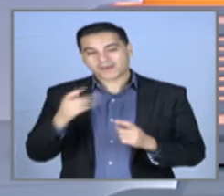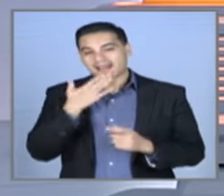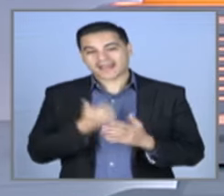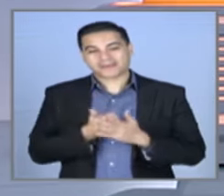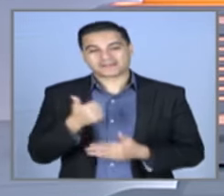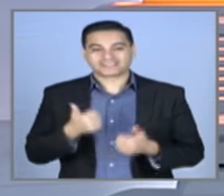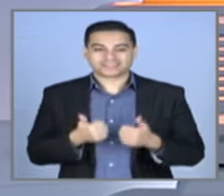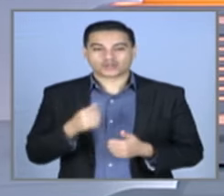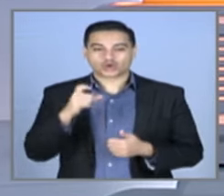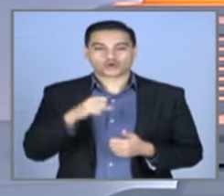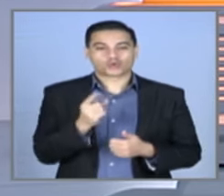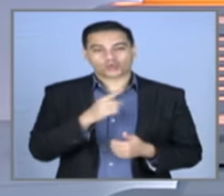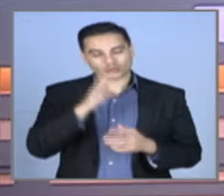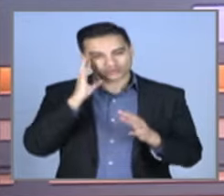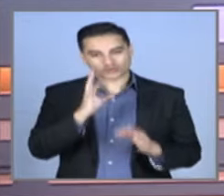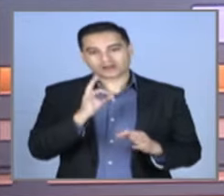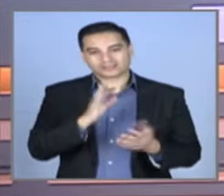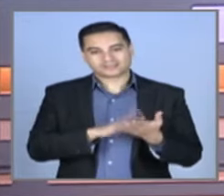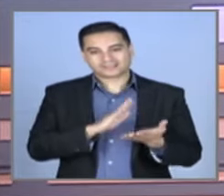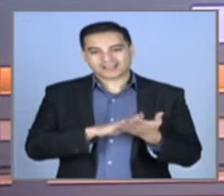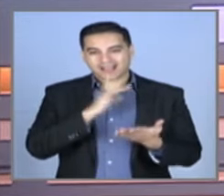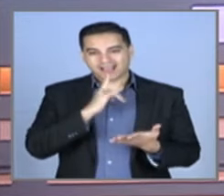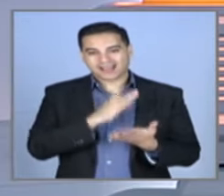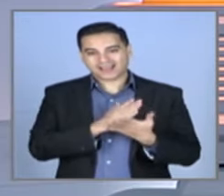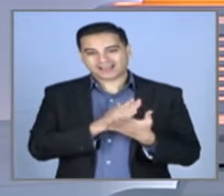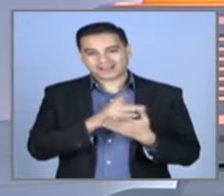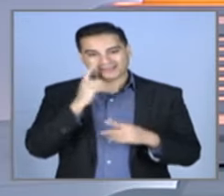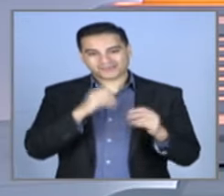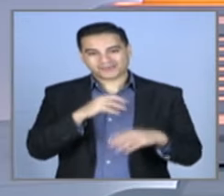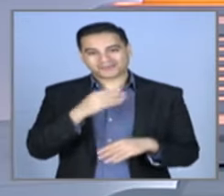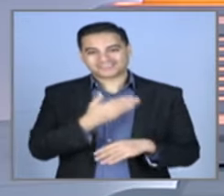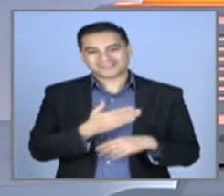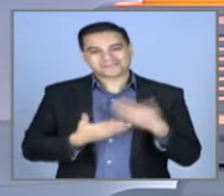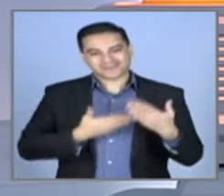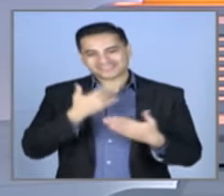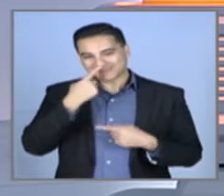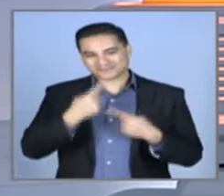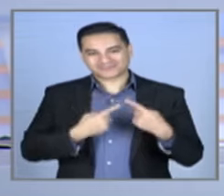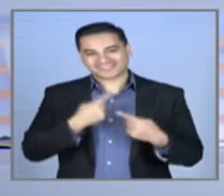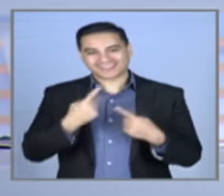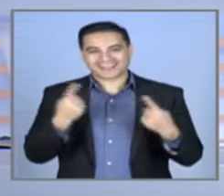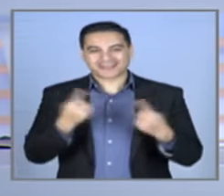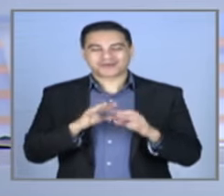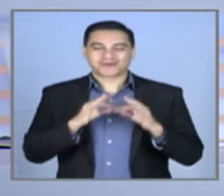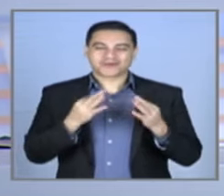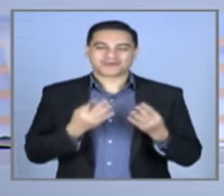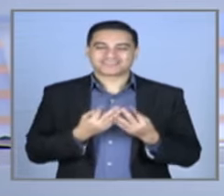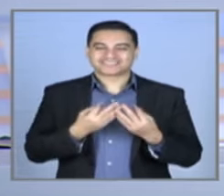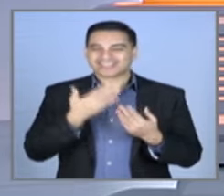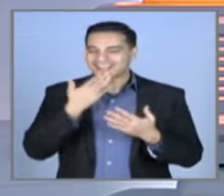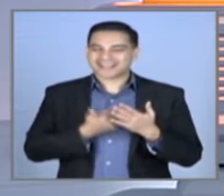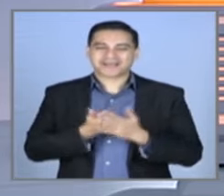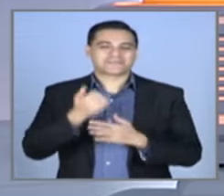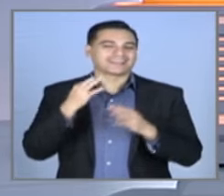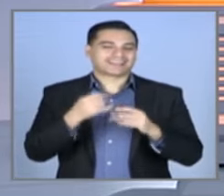كده. نور شاطر ويستاهل كل خير بصراحة. قاعد يعني متوتر يا أول مرة، معلش بعد كده خلاص. والله عيلة جاد أنتوا لعبتوا مباراة